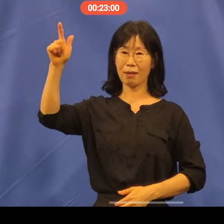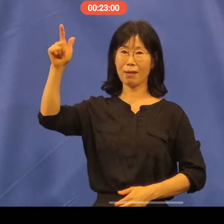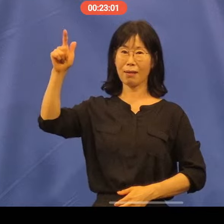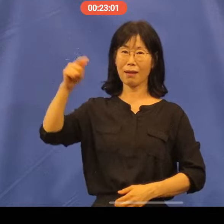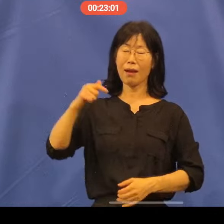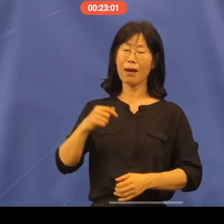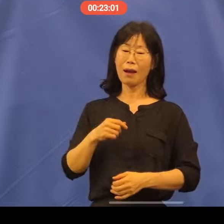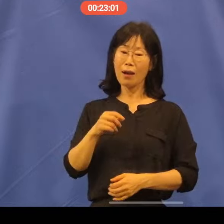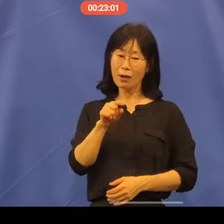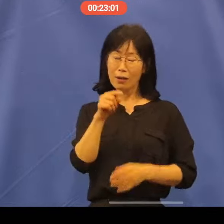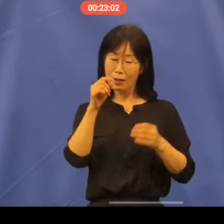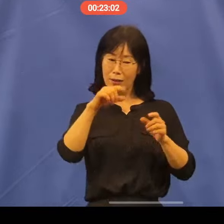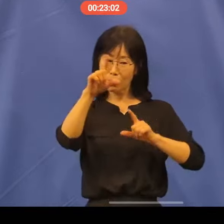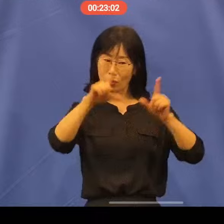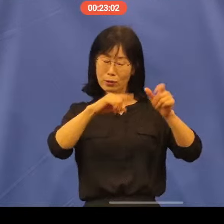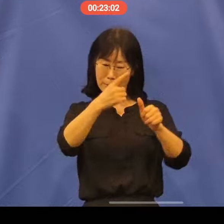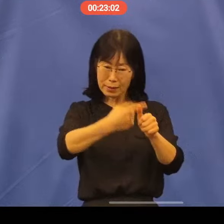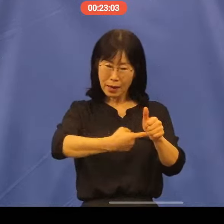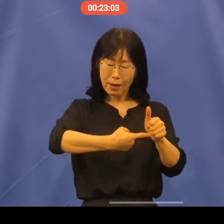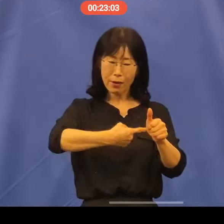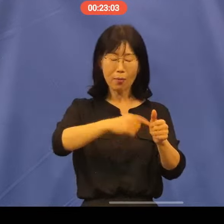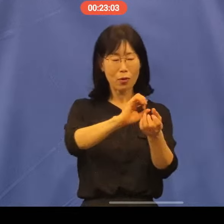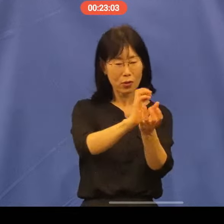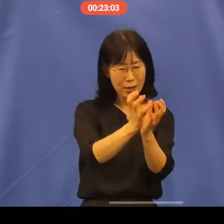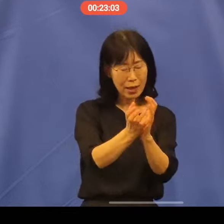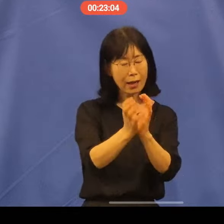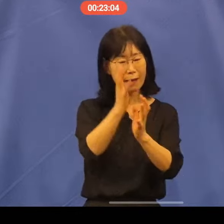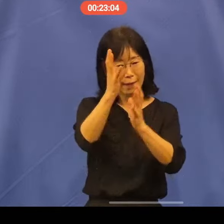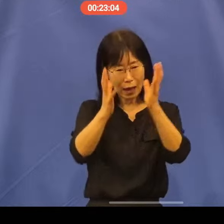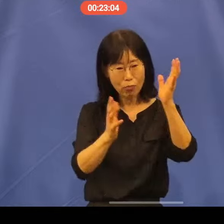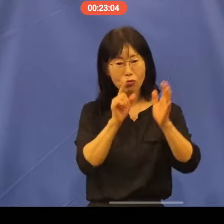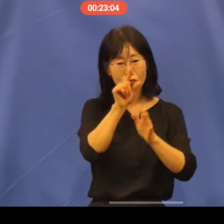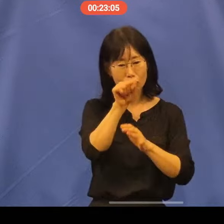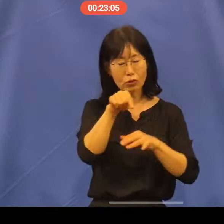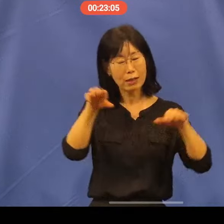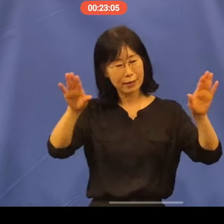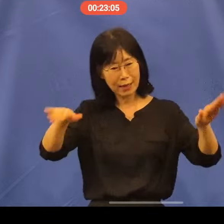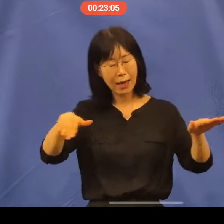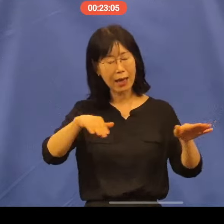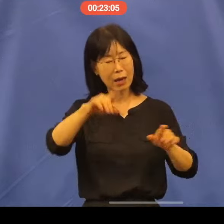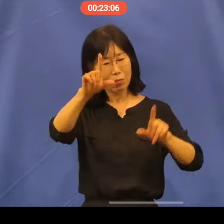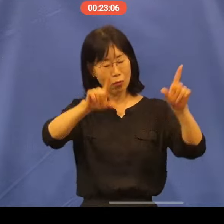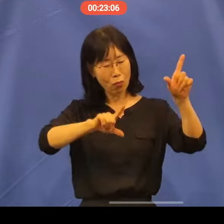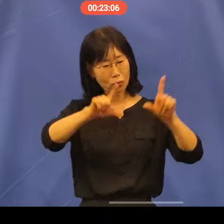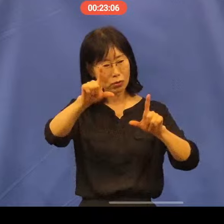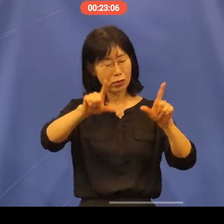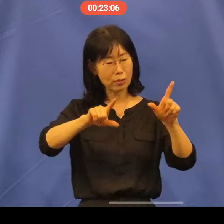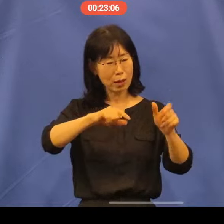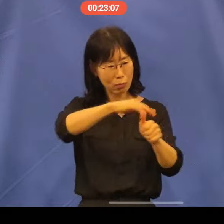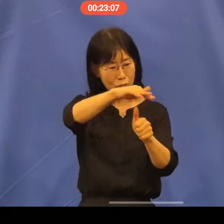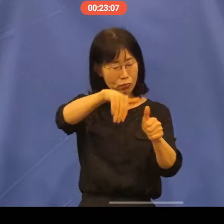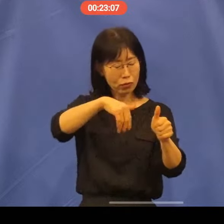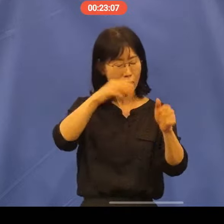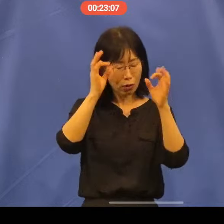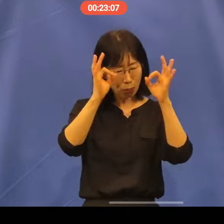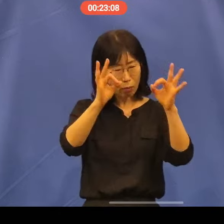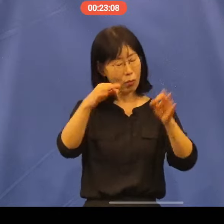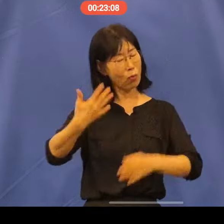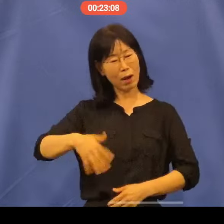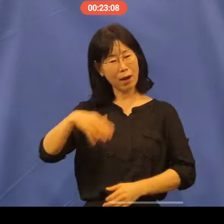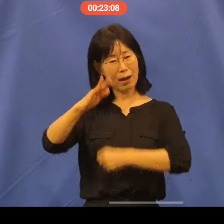높고 위대하심을, 지저귀는 새들이나 모든 것들이 뭘 의미하는 거예요? 다 하나님을 찬양하는